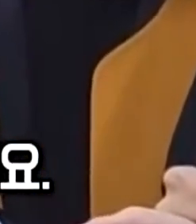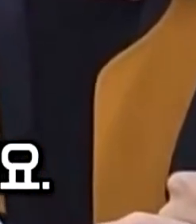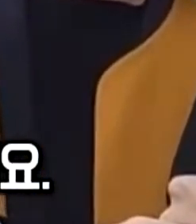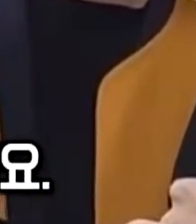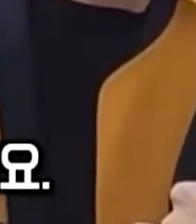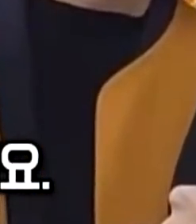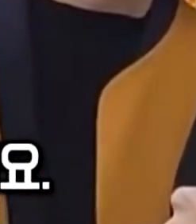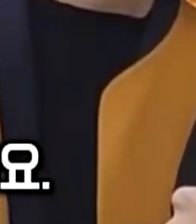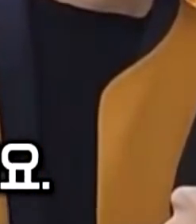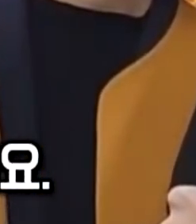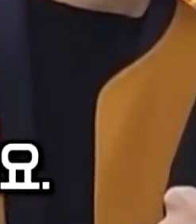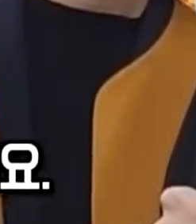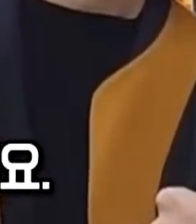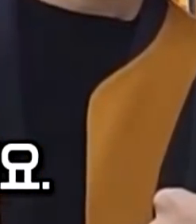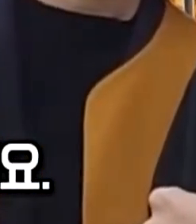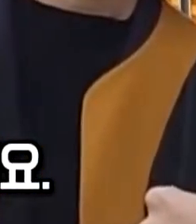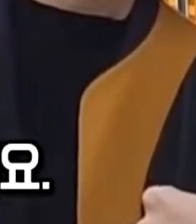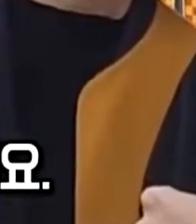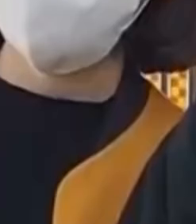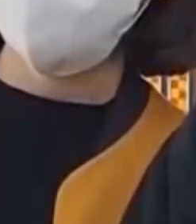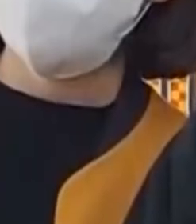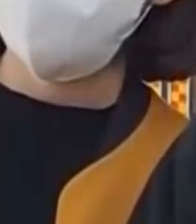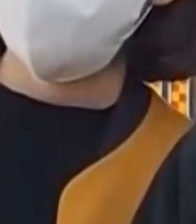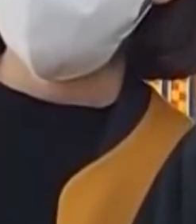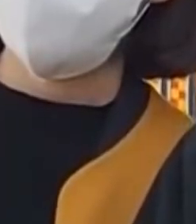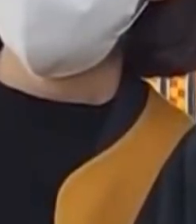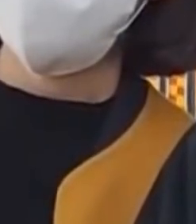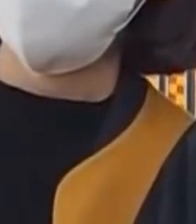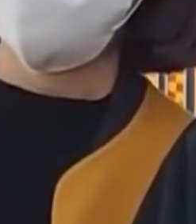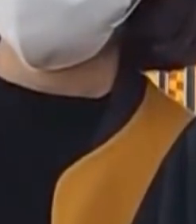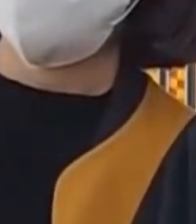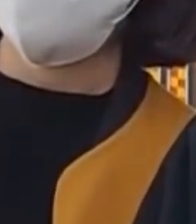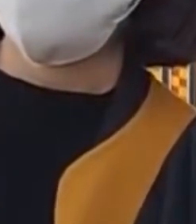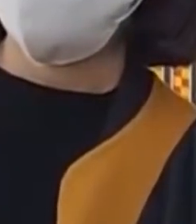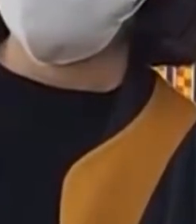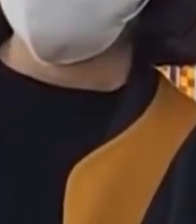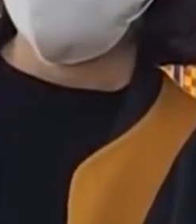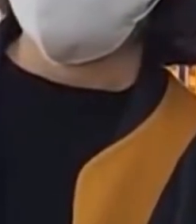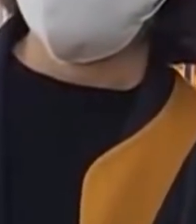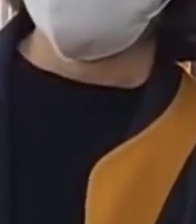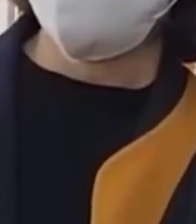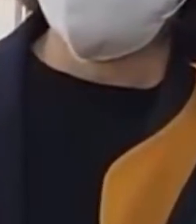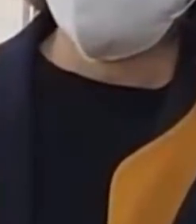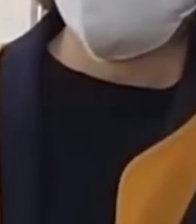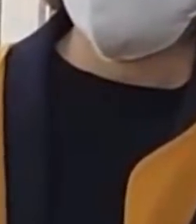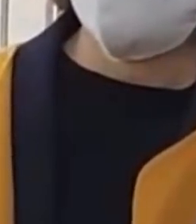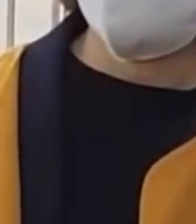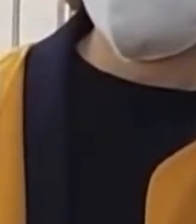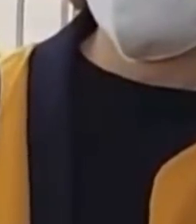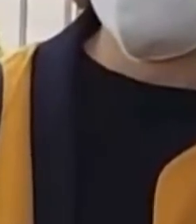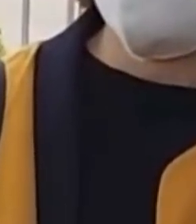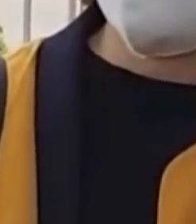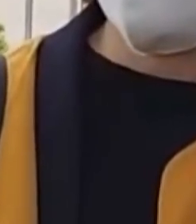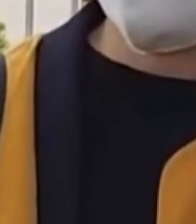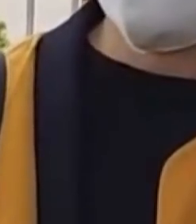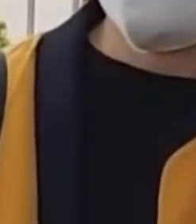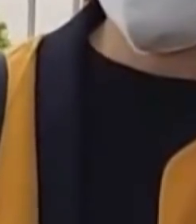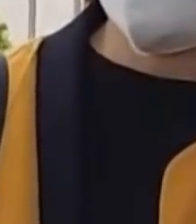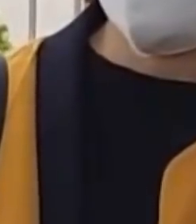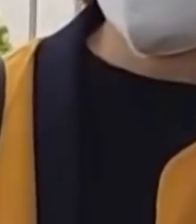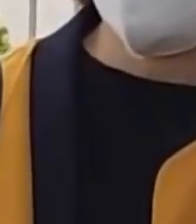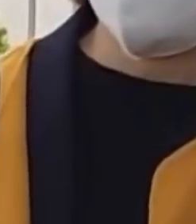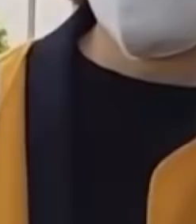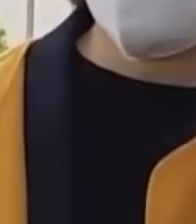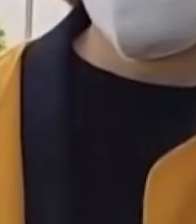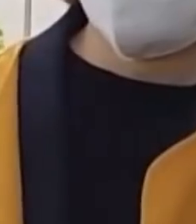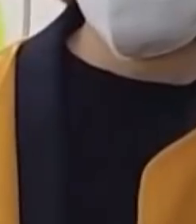잘 좀 조율된 다음에 만나자 이렇게 생각합니다. 일렬 무산 이게 아니라 실무적인 협의를